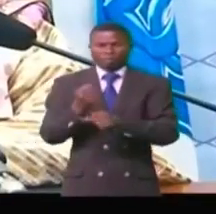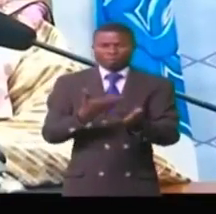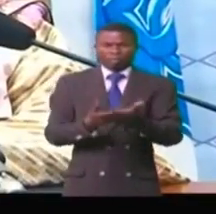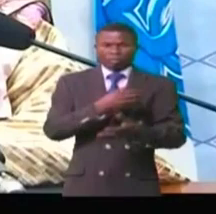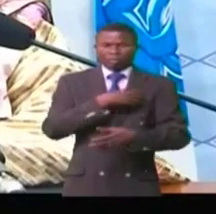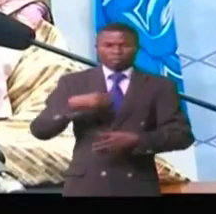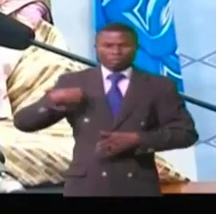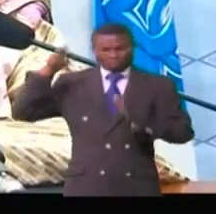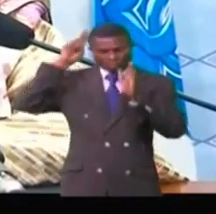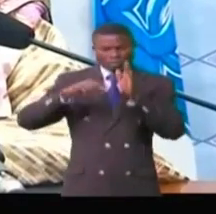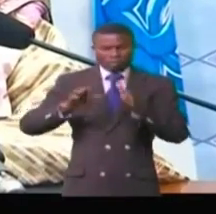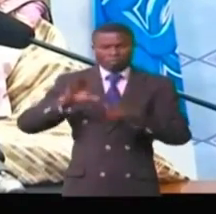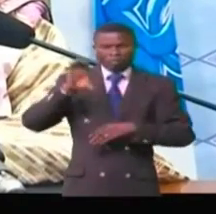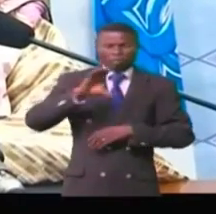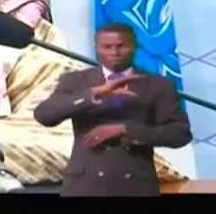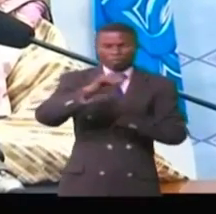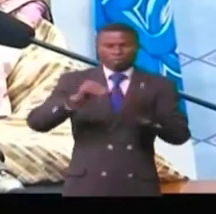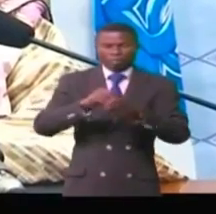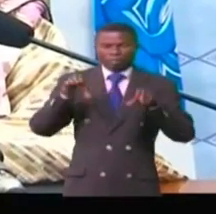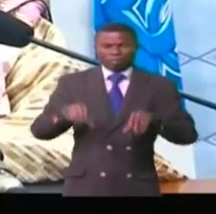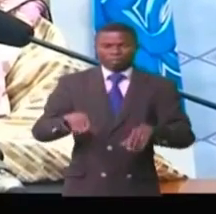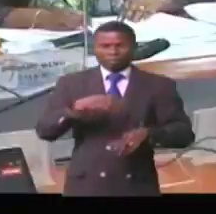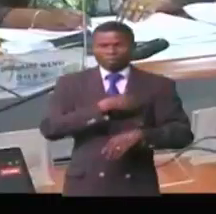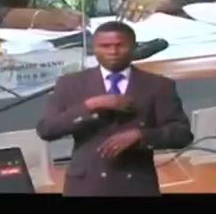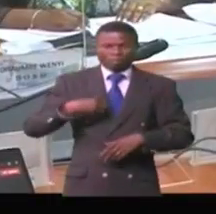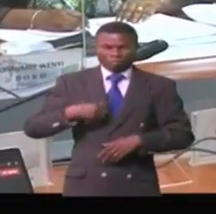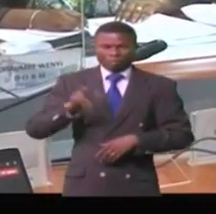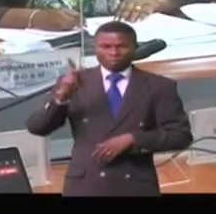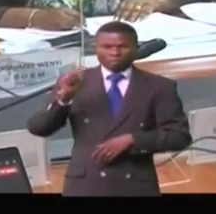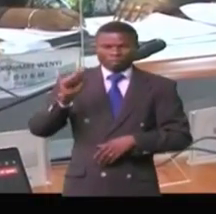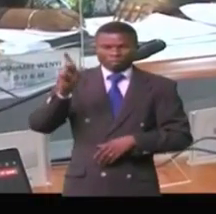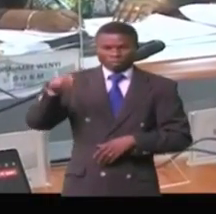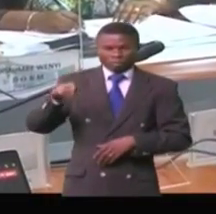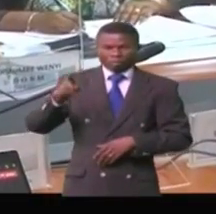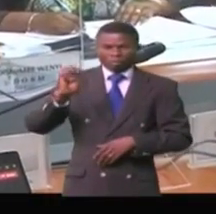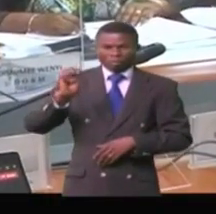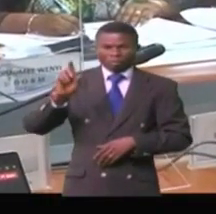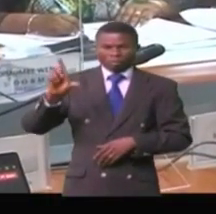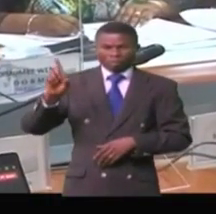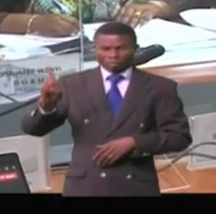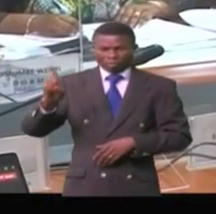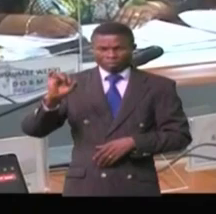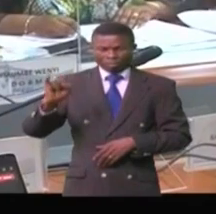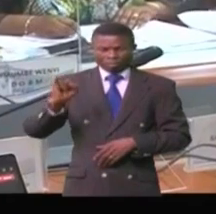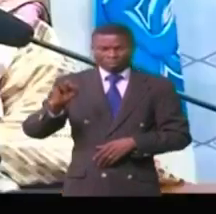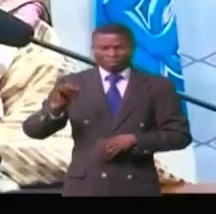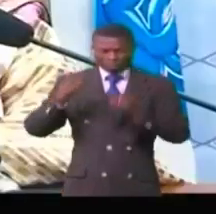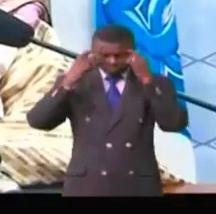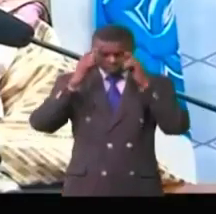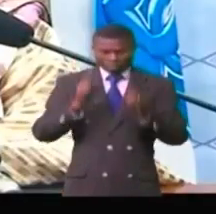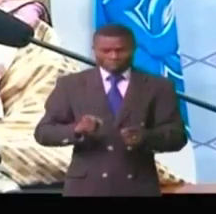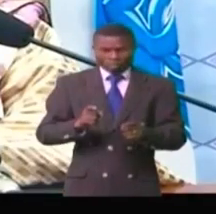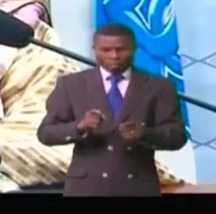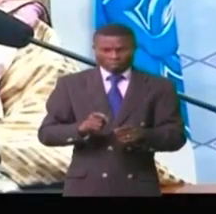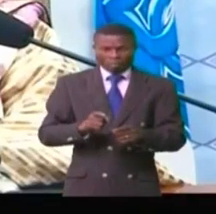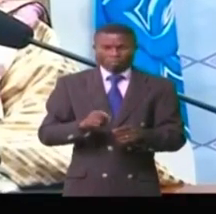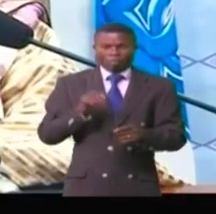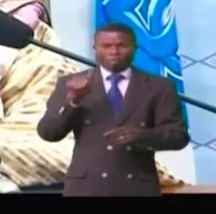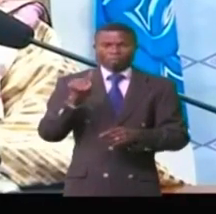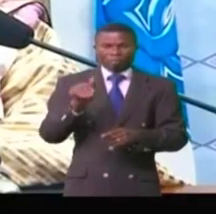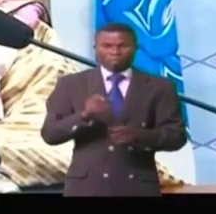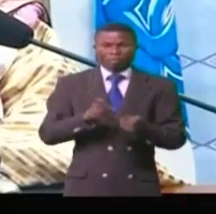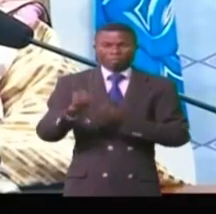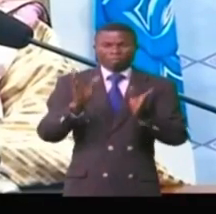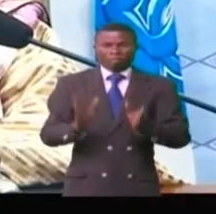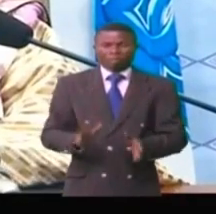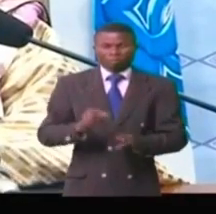le gouverneur de la Banque centrale du Congo, Malangu Kabedi Mbuyi, explicite ces mesures. Le maintien du taux directeur